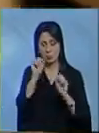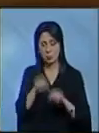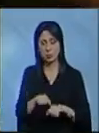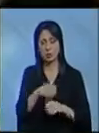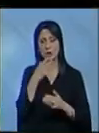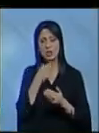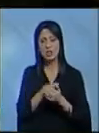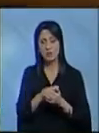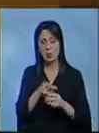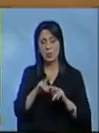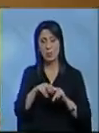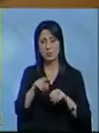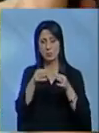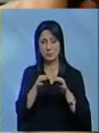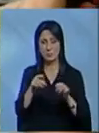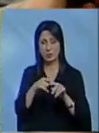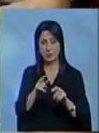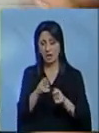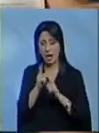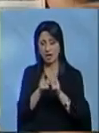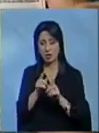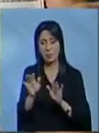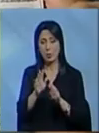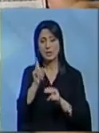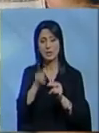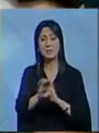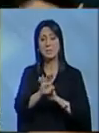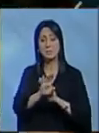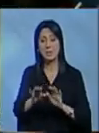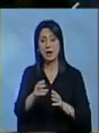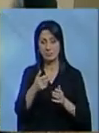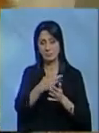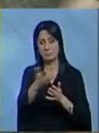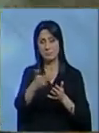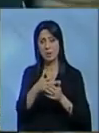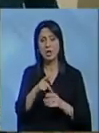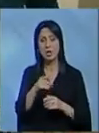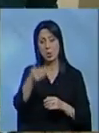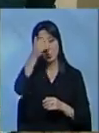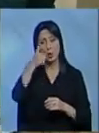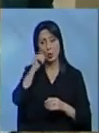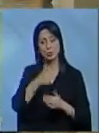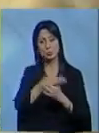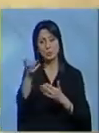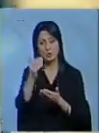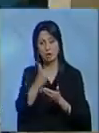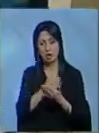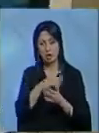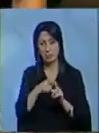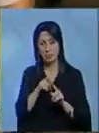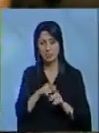შეტყობინებითაც შეძლებენ. ცენტრი გამოცდების შედეგების გასწორების პროცესის დასრულებისთანავე აქვეყნებს, გუშინ ზოგადი უნარების გამოცდის შედეგი